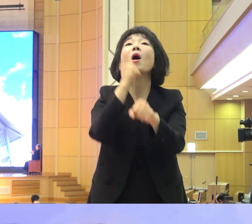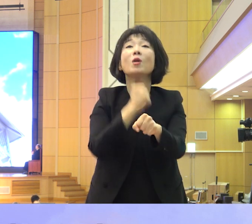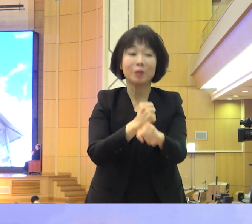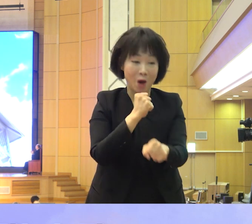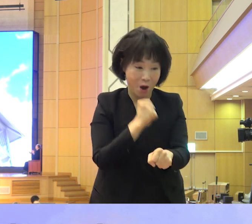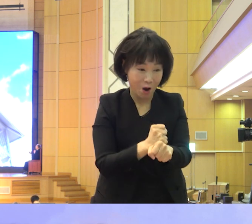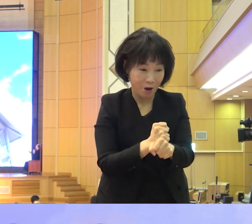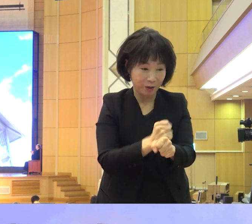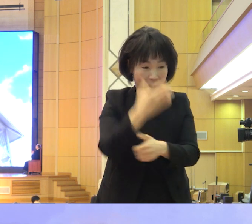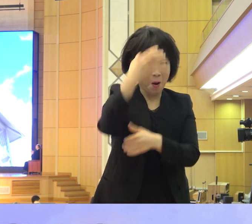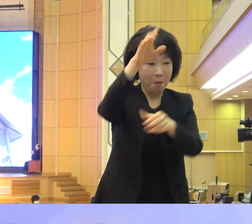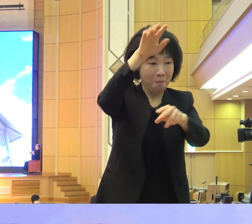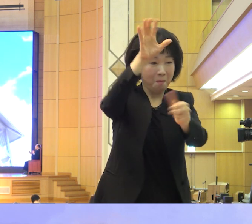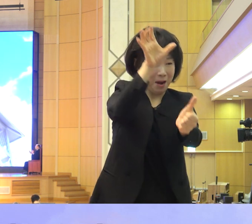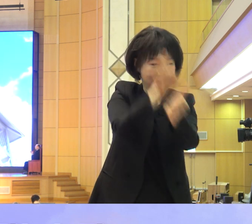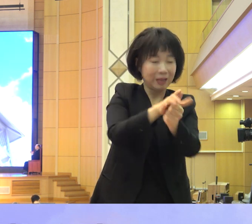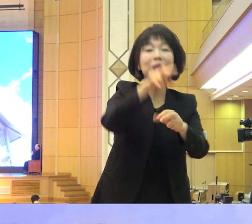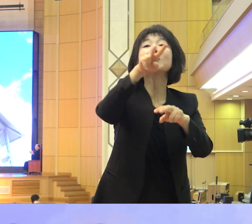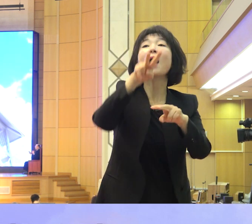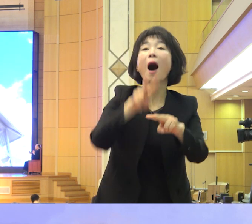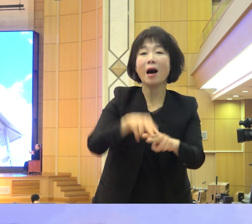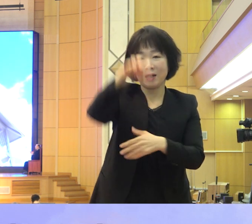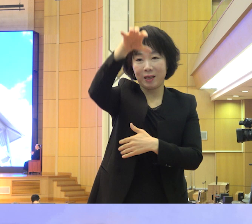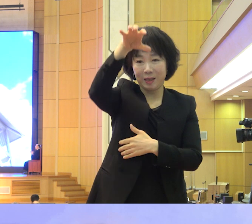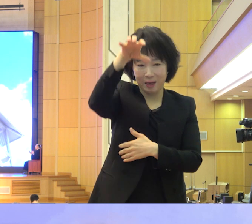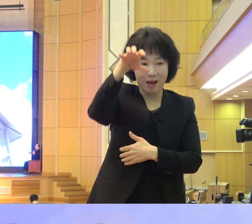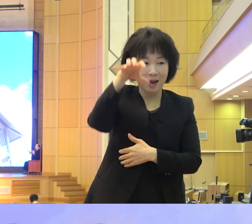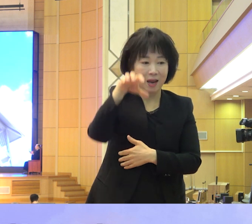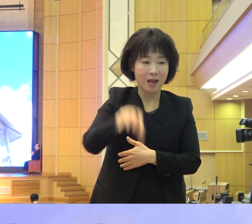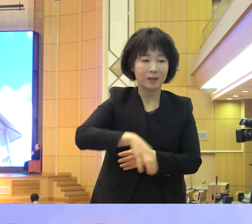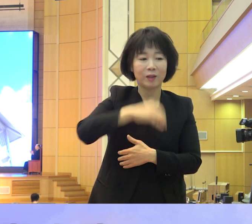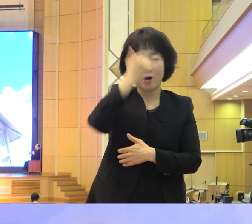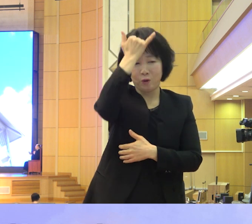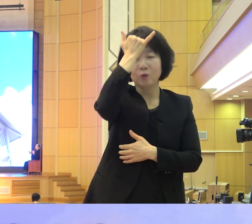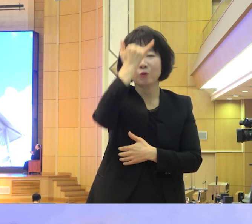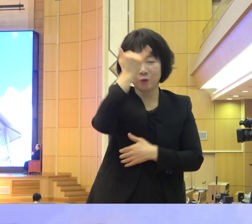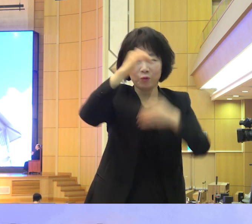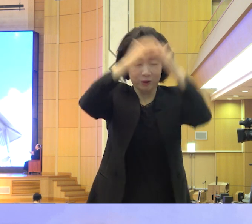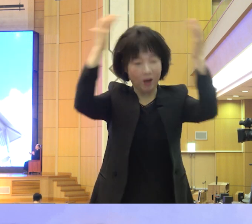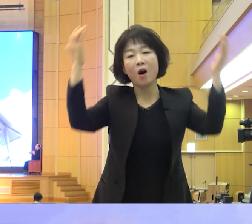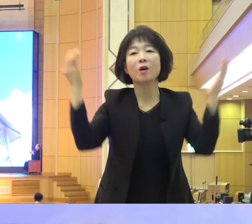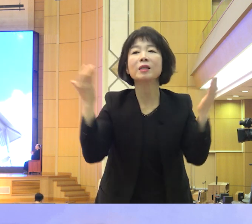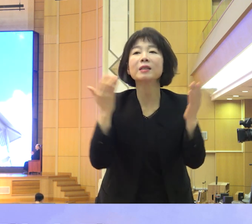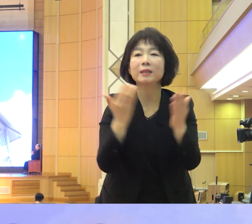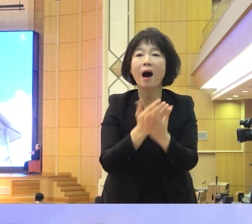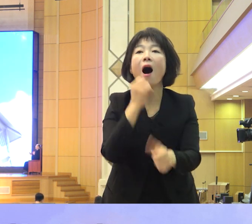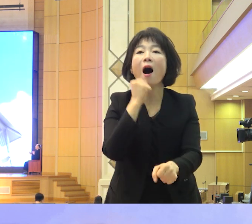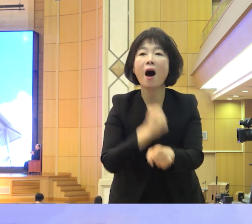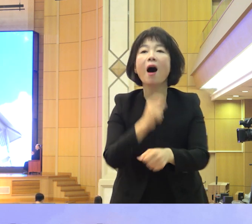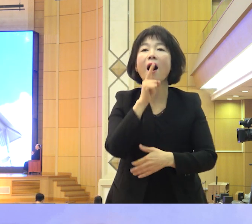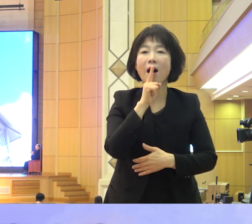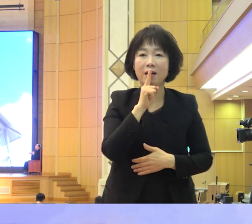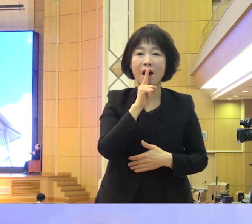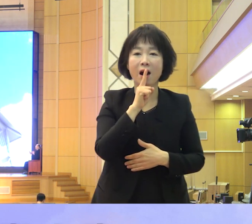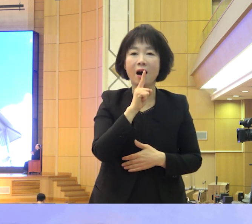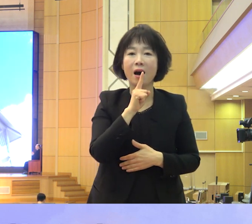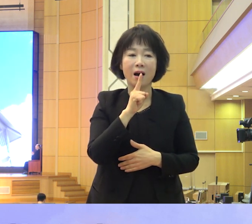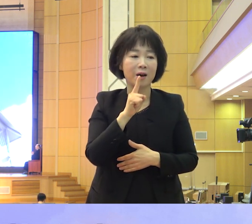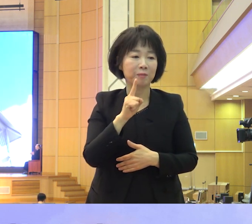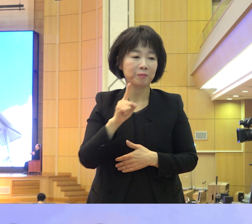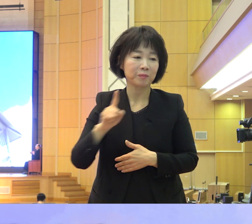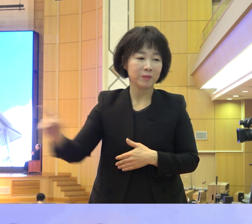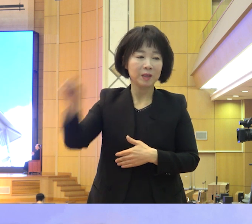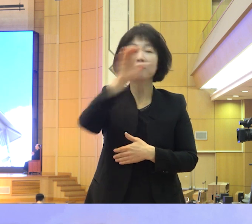기도하면서 너 맡은 자리에서 증성을 다하라.